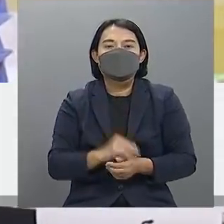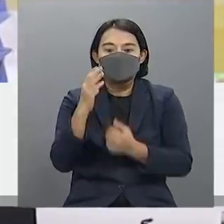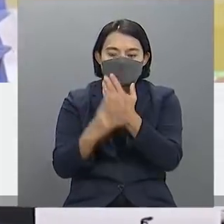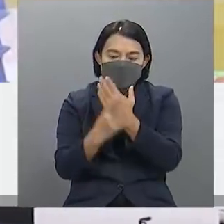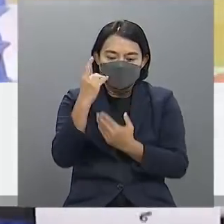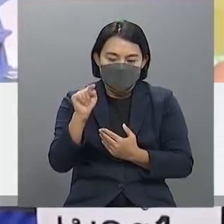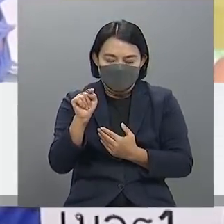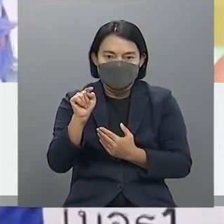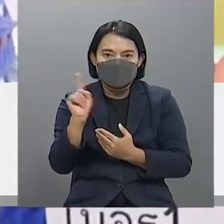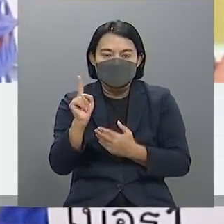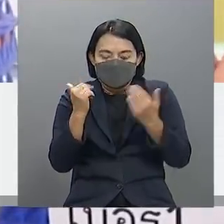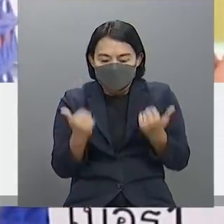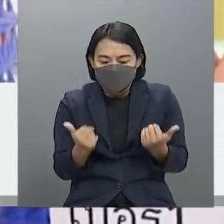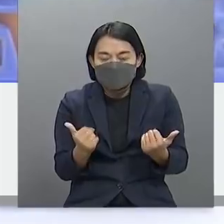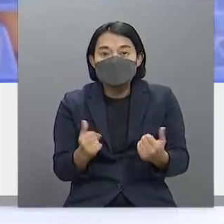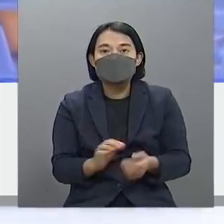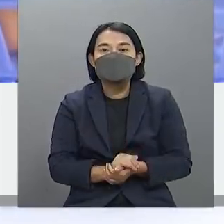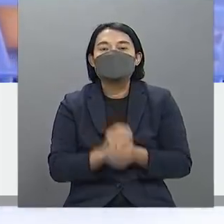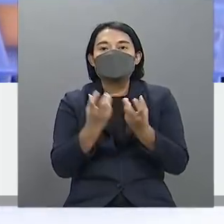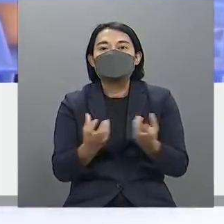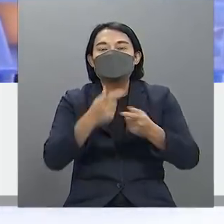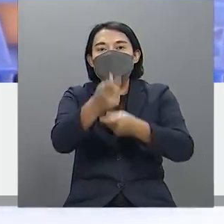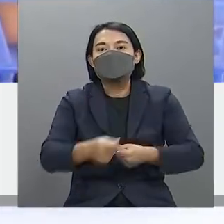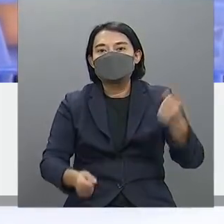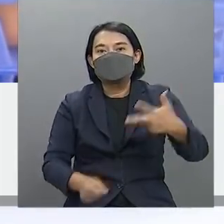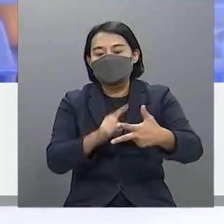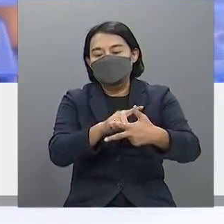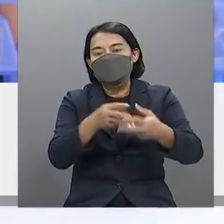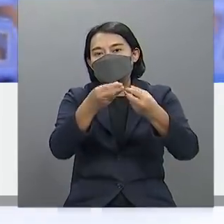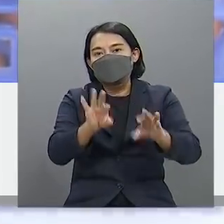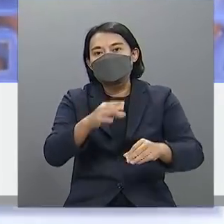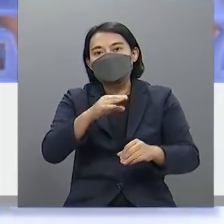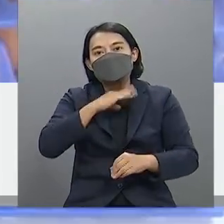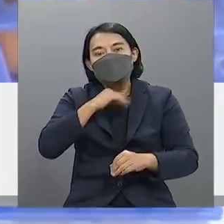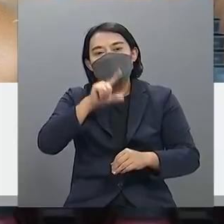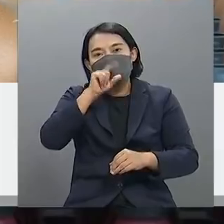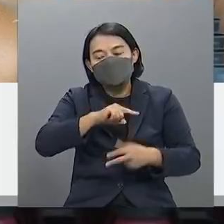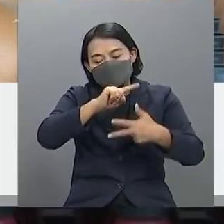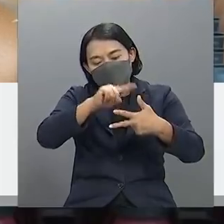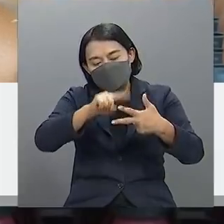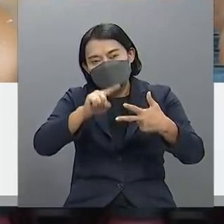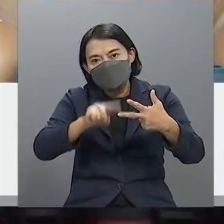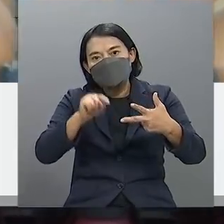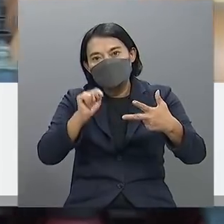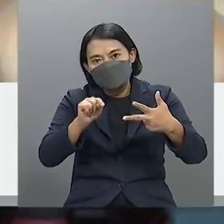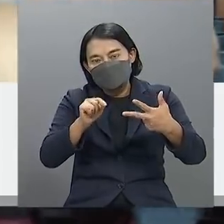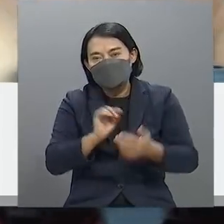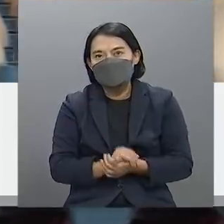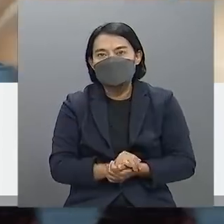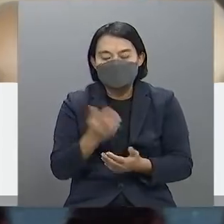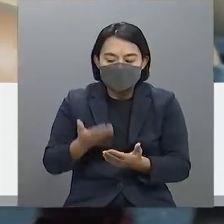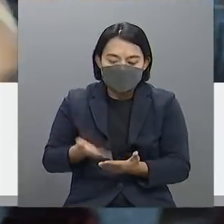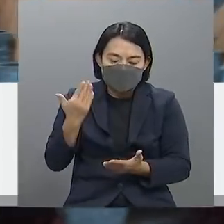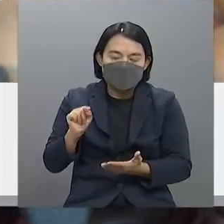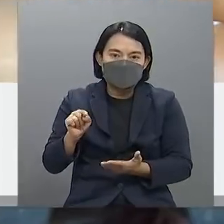นี้สินค้าเกษตรสำคัญ3รายการก็คือไข่ไก่หมูและไก่ทำราคาสถิติสูงที่สุดในรอบ8